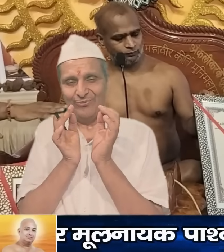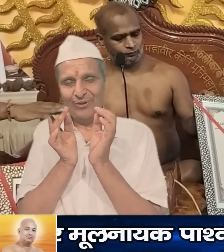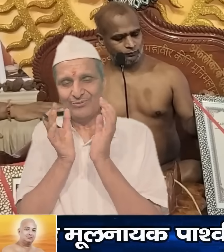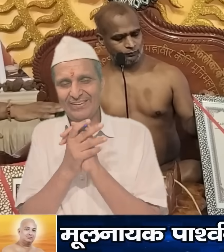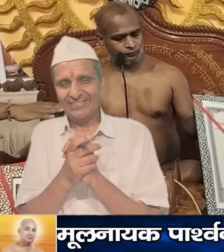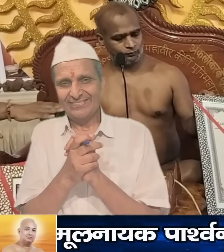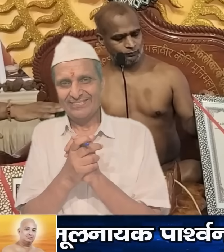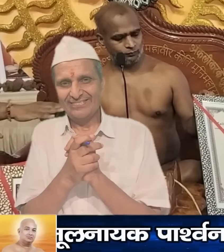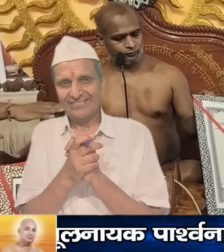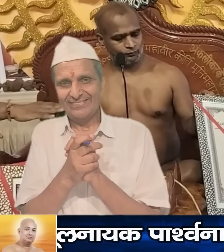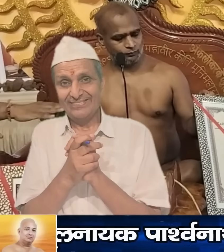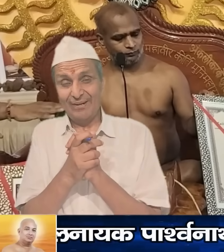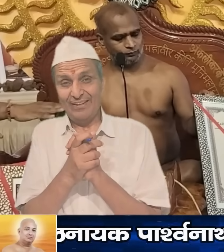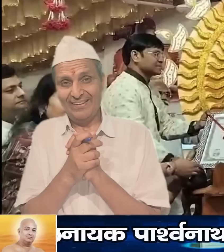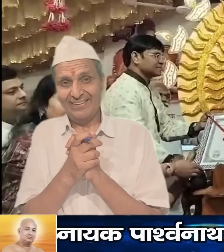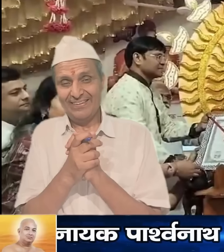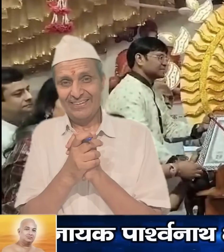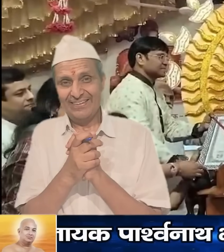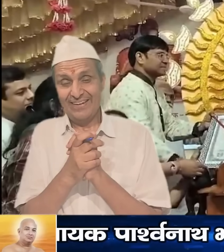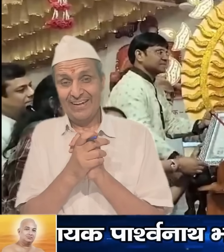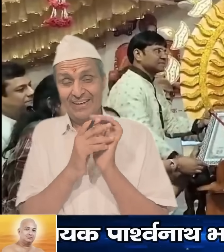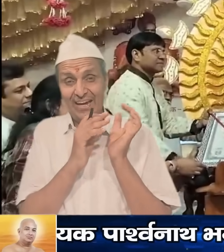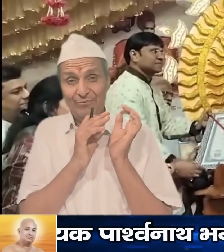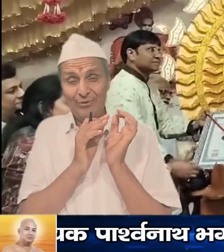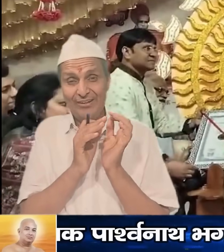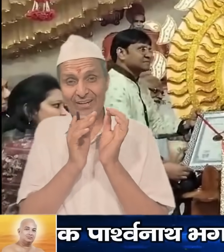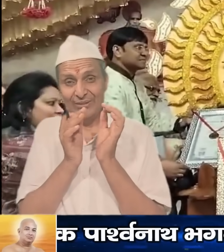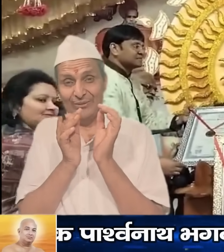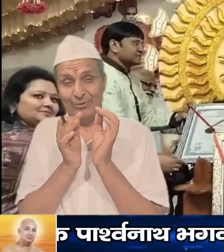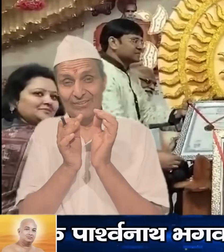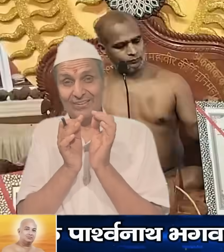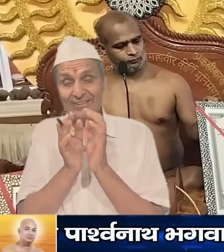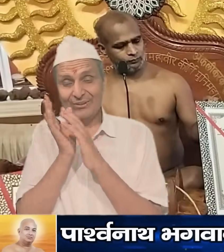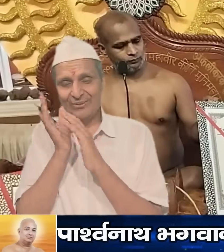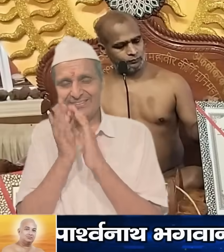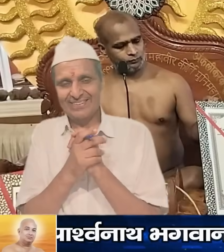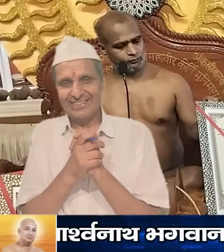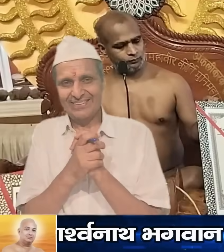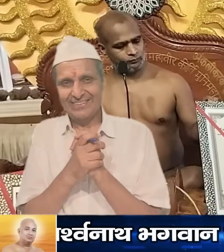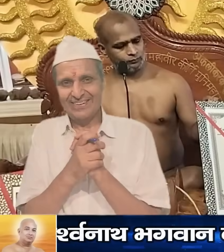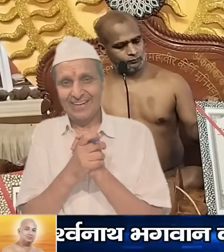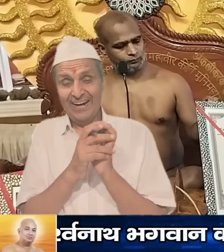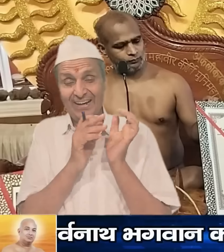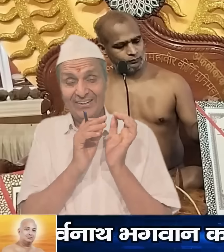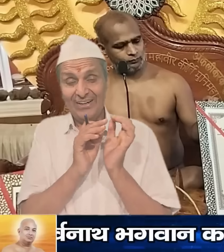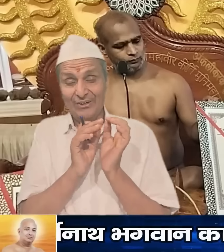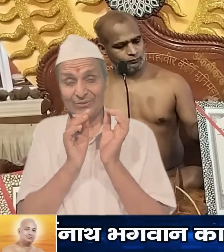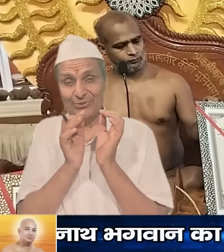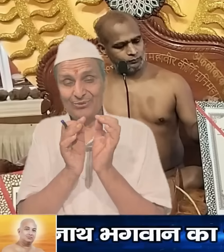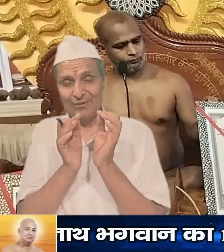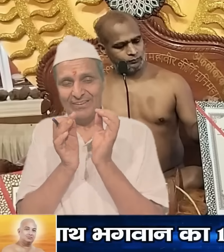डॉक्टर ऑफ फिलॉसफी यह मिली कैलिफोर्निया यूनिवर्सिटी यूएसए से